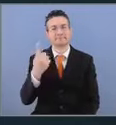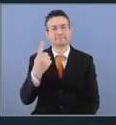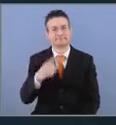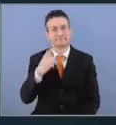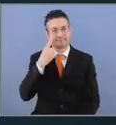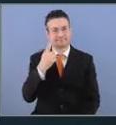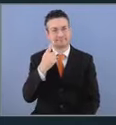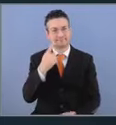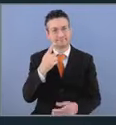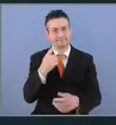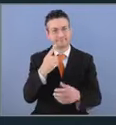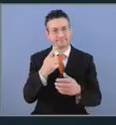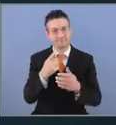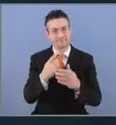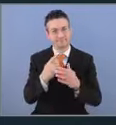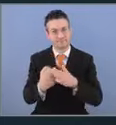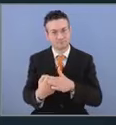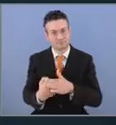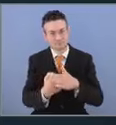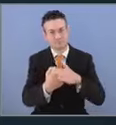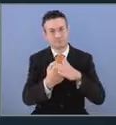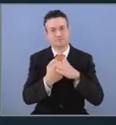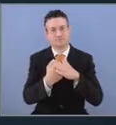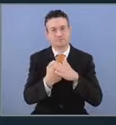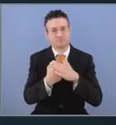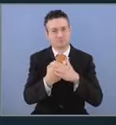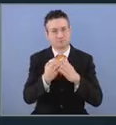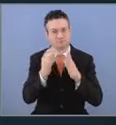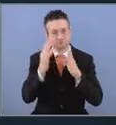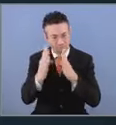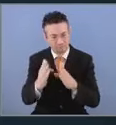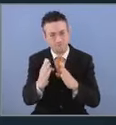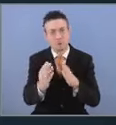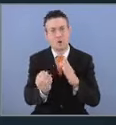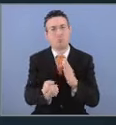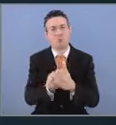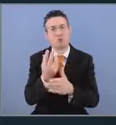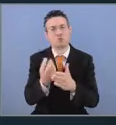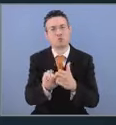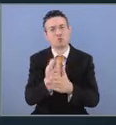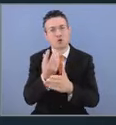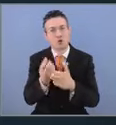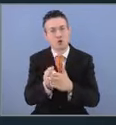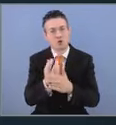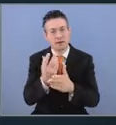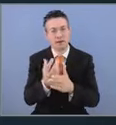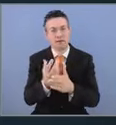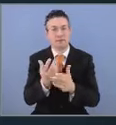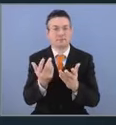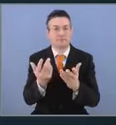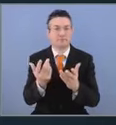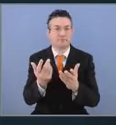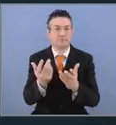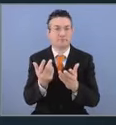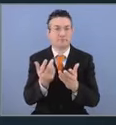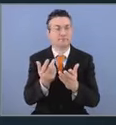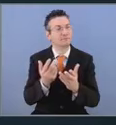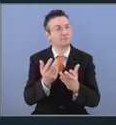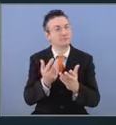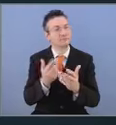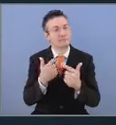produzione, quindi una produzione che guarda alla riduzione dell'impatto ambientale e alla pressione sulle